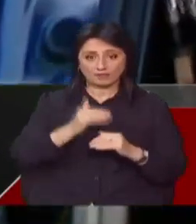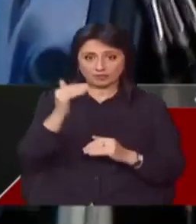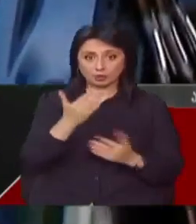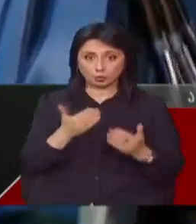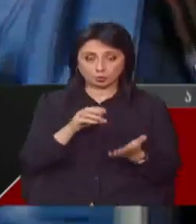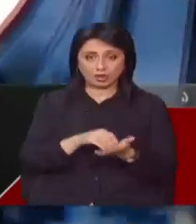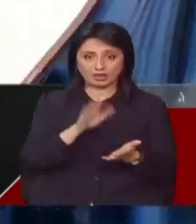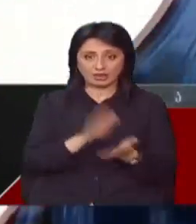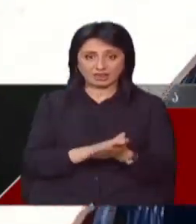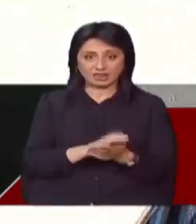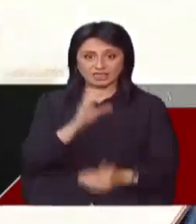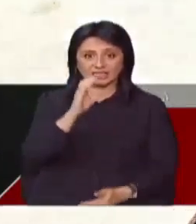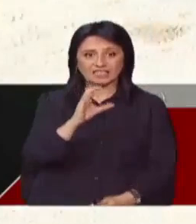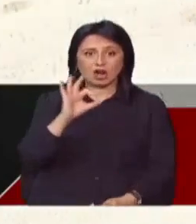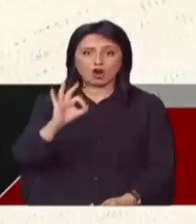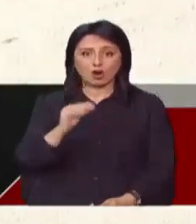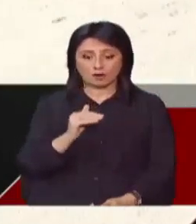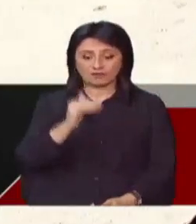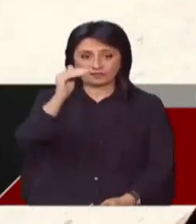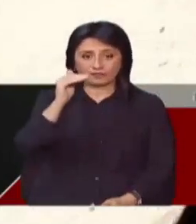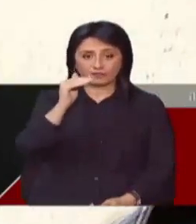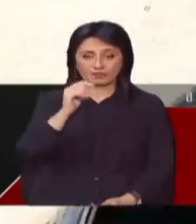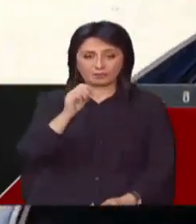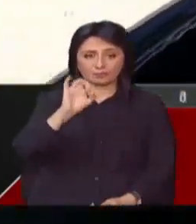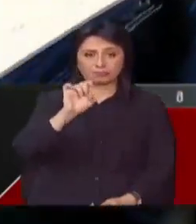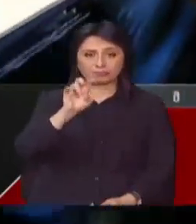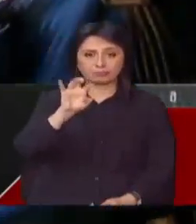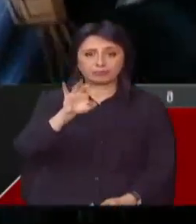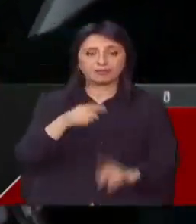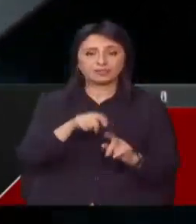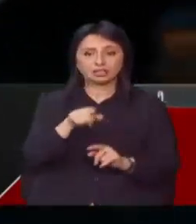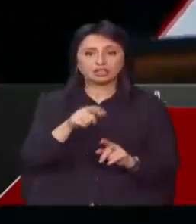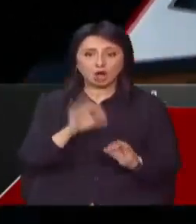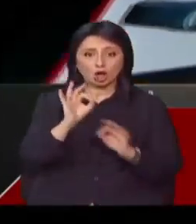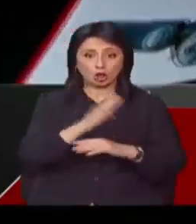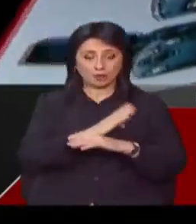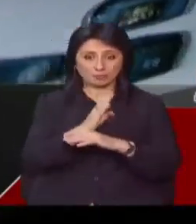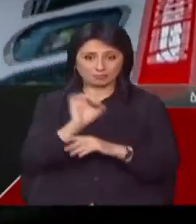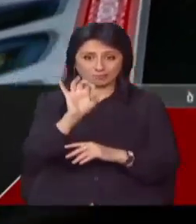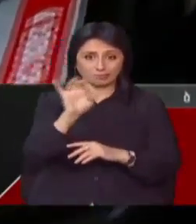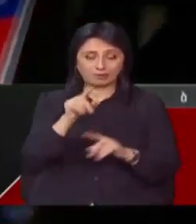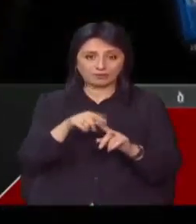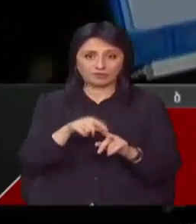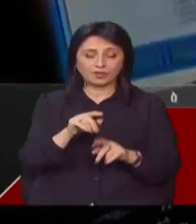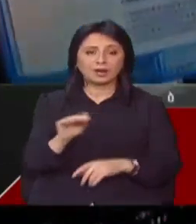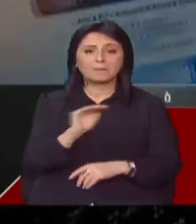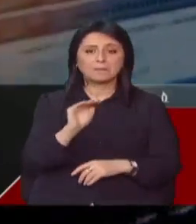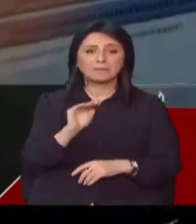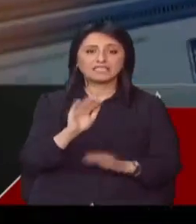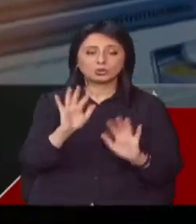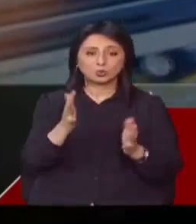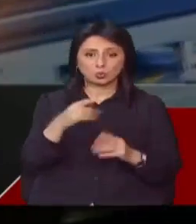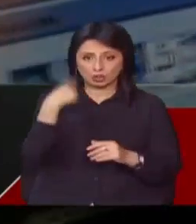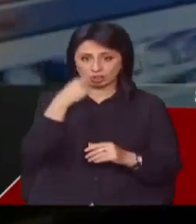თუ კი დაფიქსირდება, რომ CO შემცველობა აღნიშნულ მონიტორზე, თუ კი დაფიქსირდება, რომ CO შემცველობა ნორმას აჭარბებს, მძღოლი ფიზიკური პირის